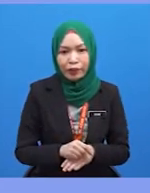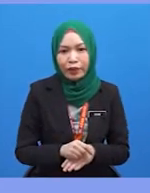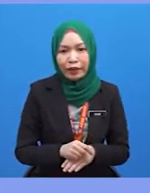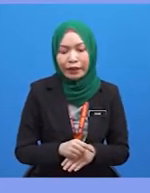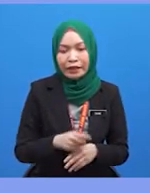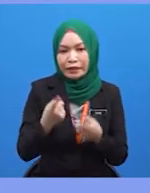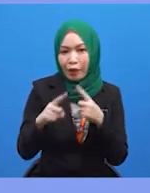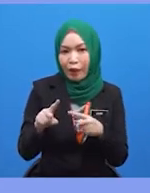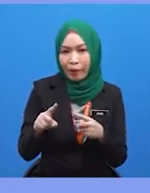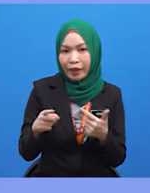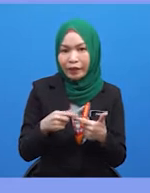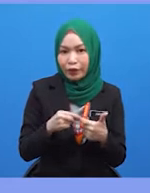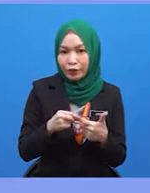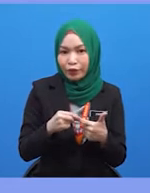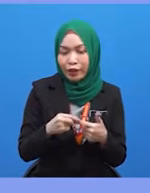Huraian kedua,